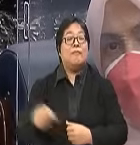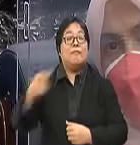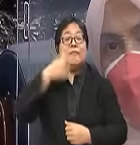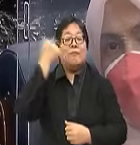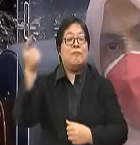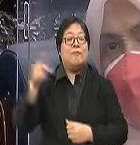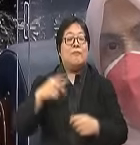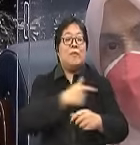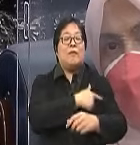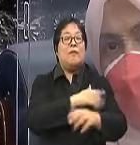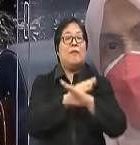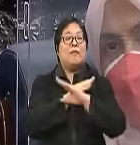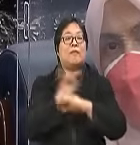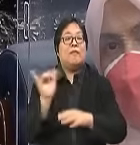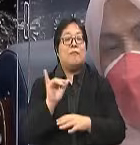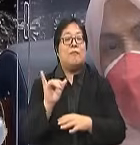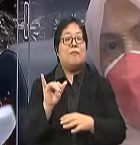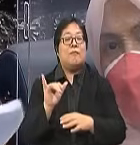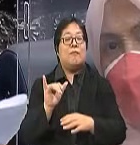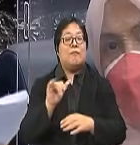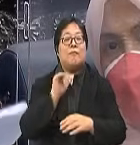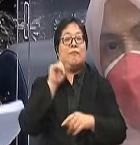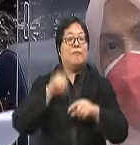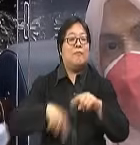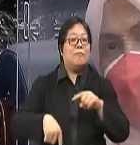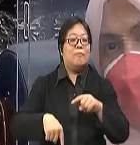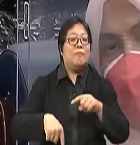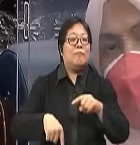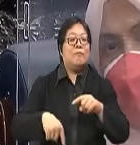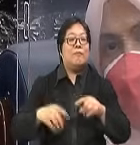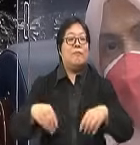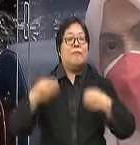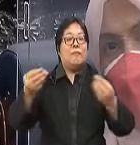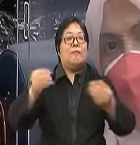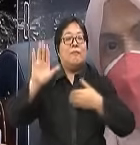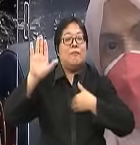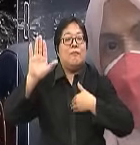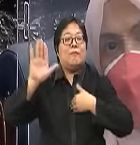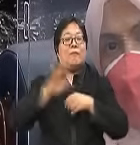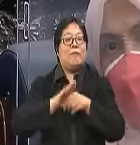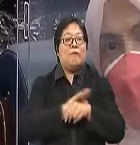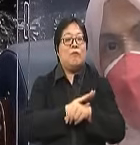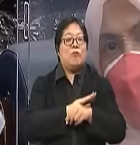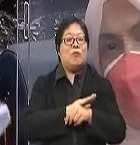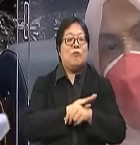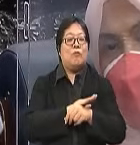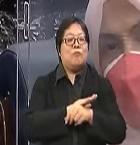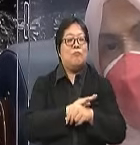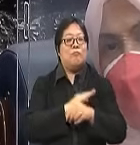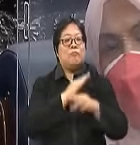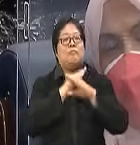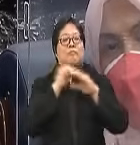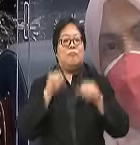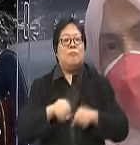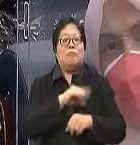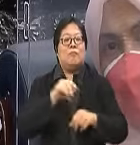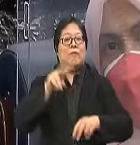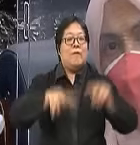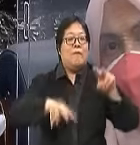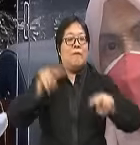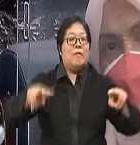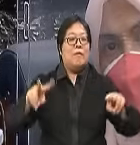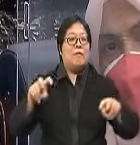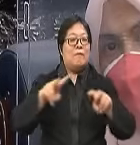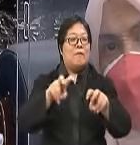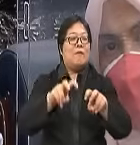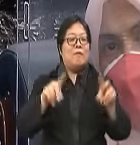memandangkan rexin pun tidak boleh Bagi jaminan full ini q&a juga biarin biarin